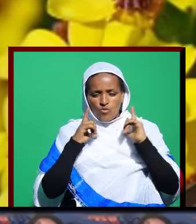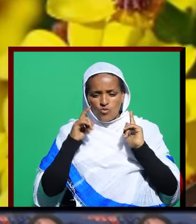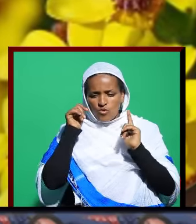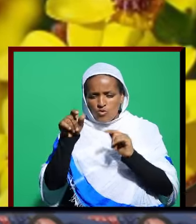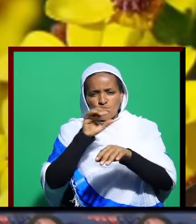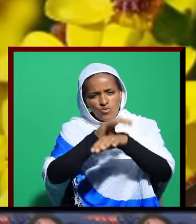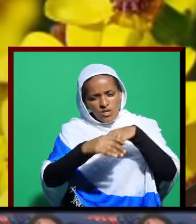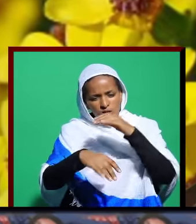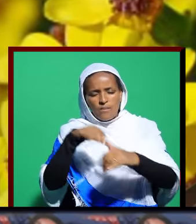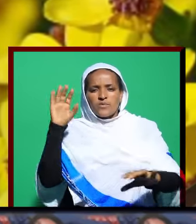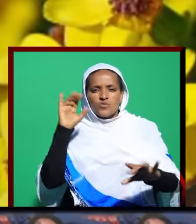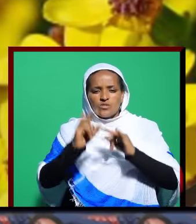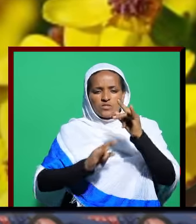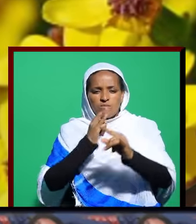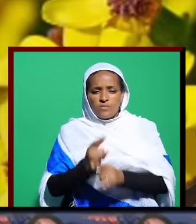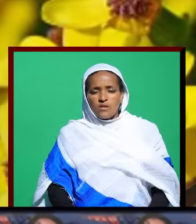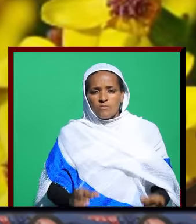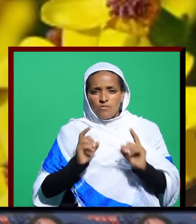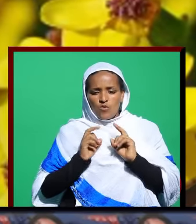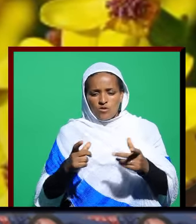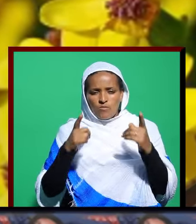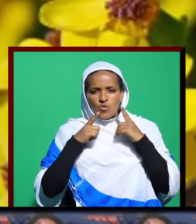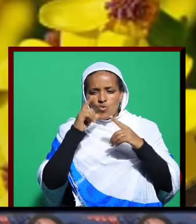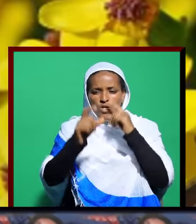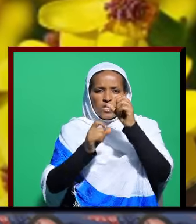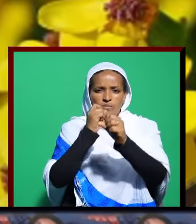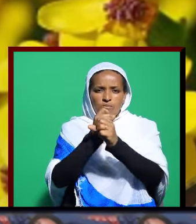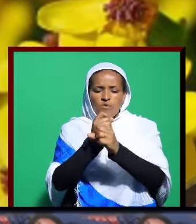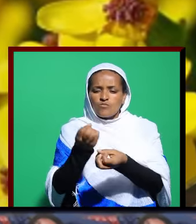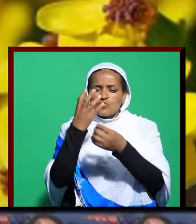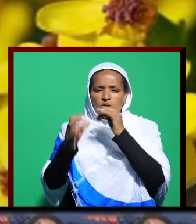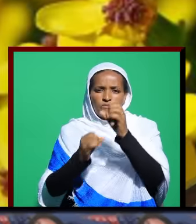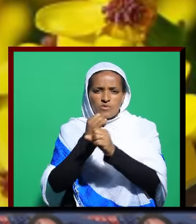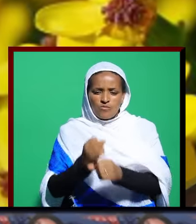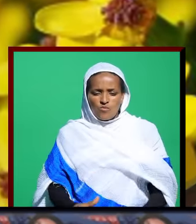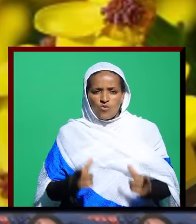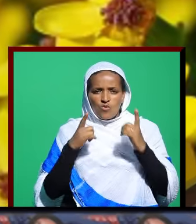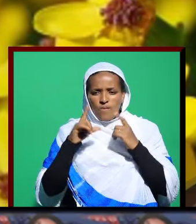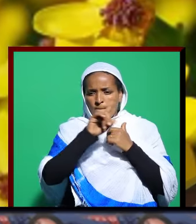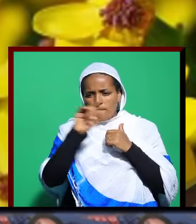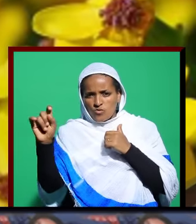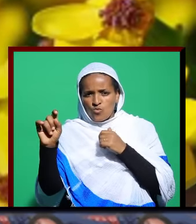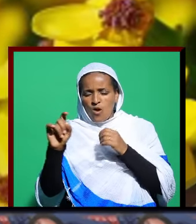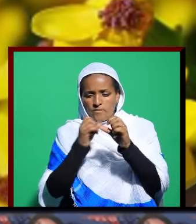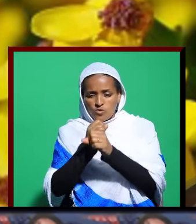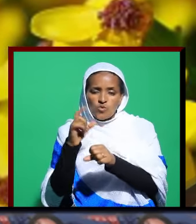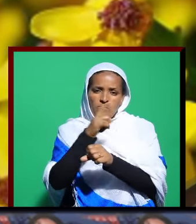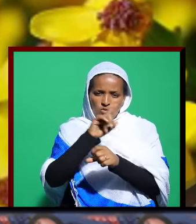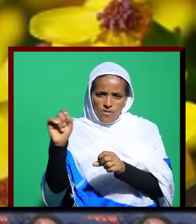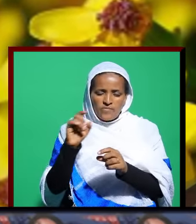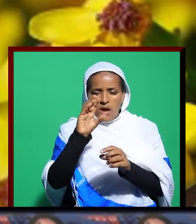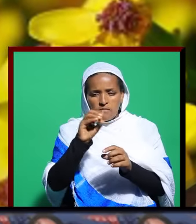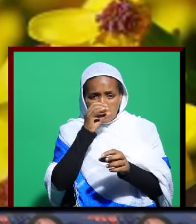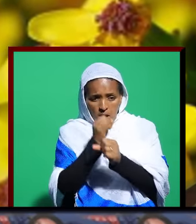ለሱ እንደ ተመቸው ማለት ነው። እጅግ ዘመንንም በሕይወት ቢኖር እድሜውም እጅግ ዓመት ቢሆንለት እሱ እንደ ተመኘው፣ መቶ ዓመት ከሆነ የሚፈልገው መቶ